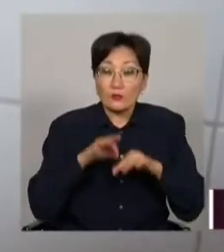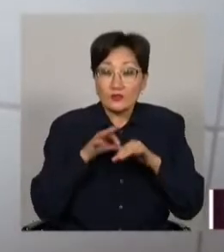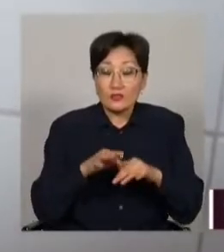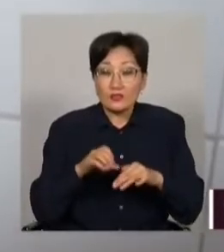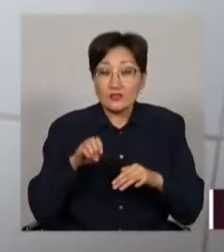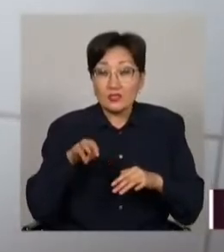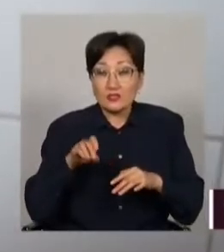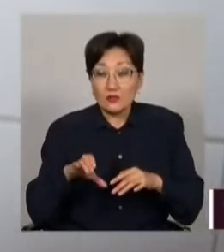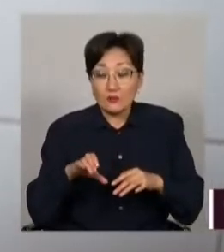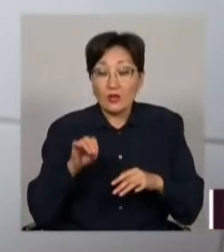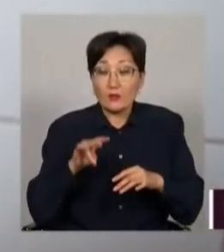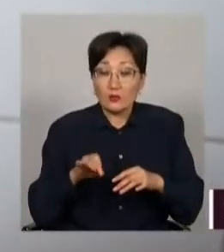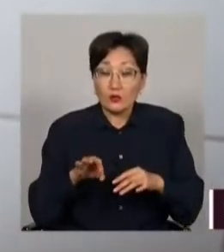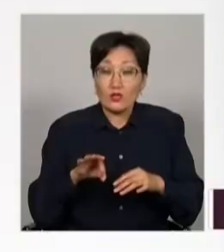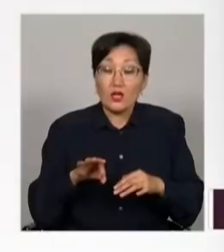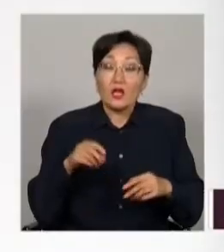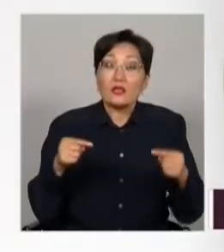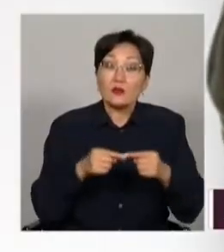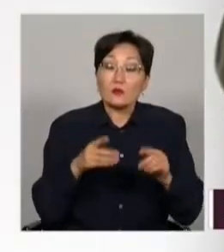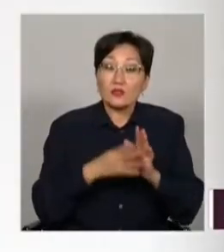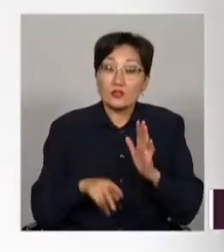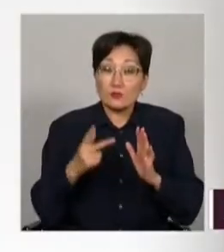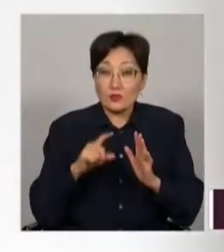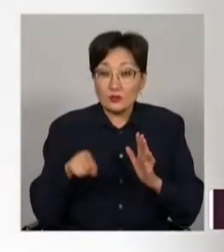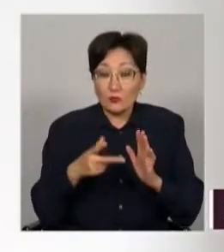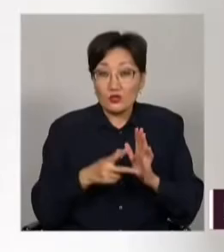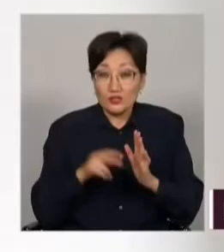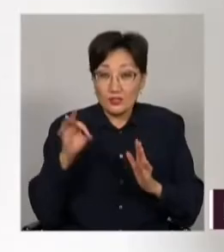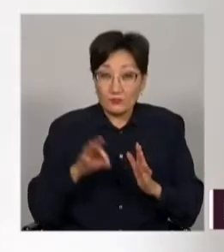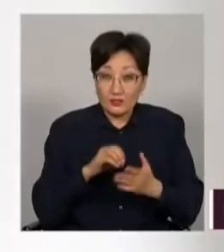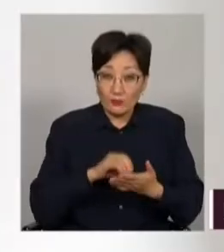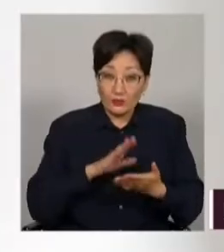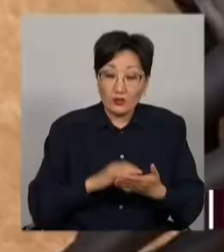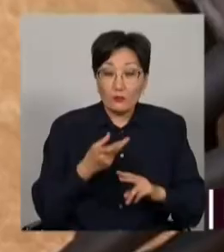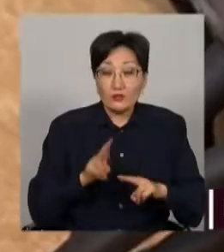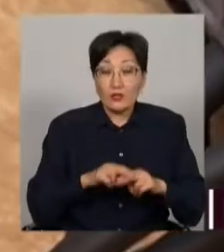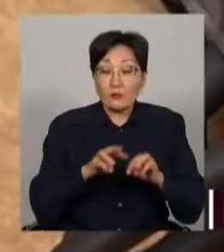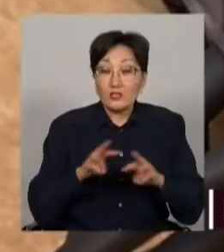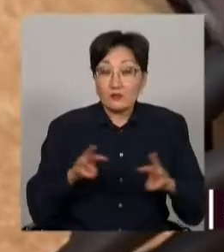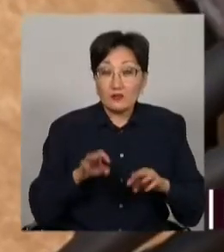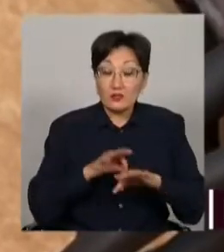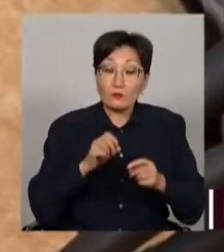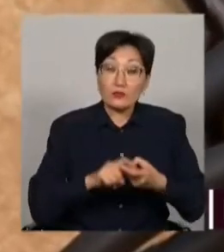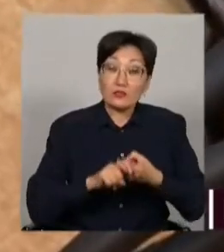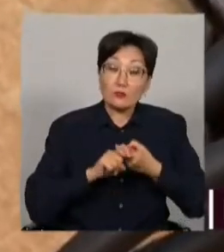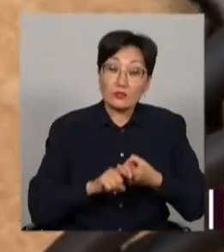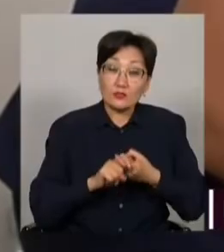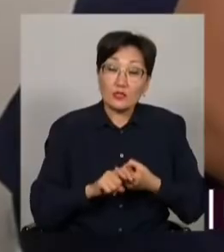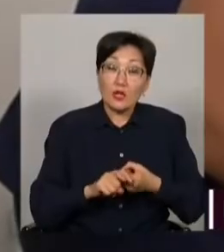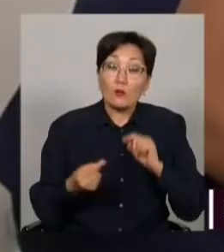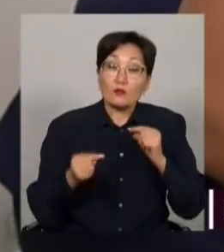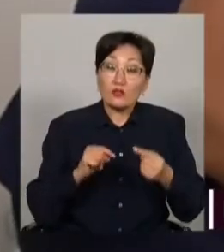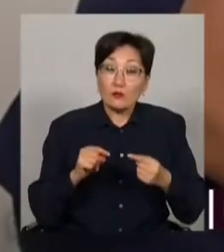стелс омикрон штамының айналымы нақты 93.8% деп белгіледі. Сондықтан министрлік коронавирус инфекциясына